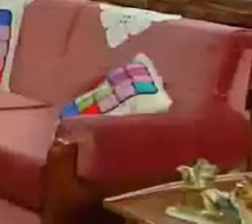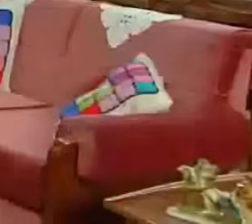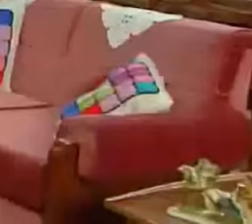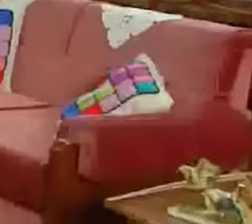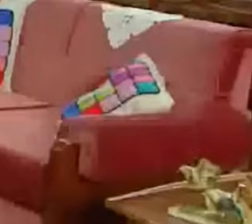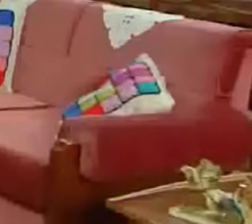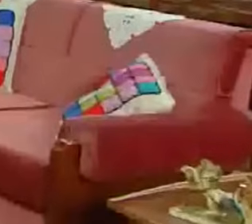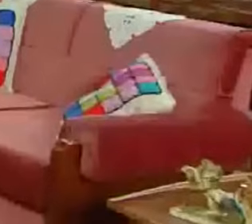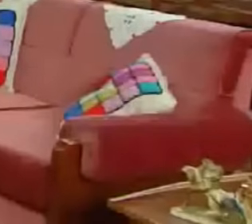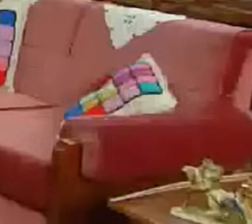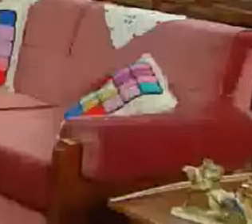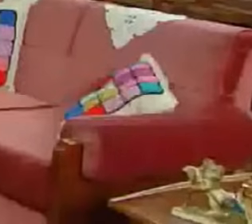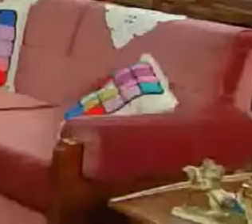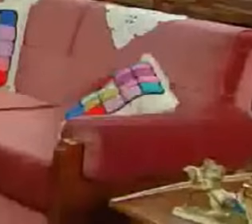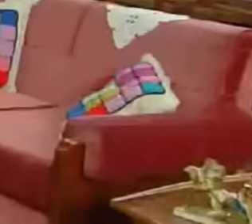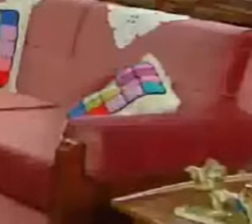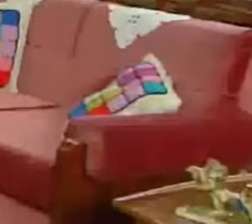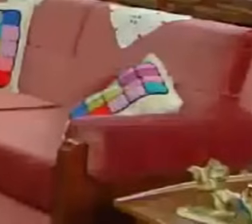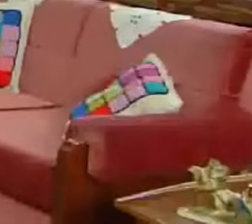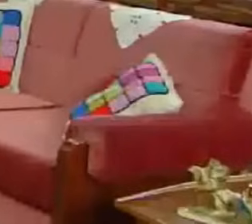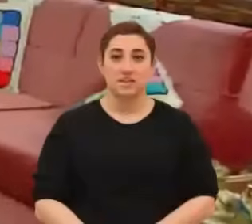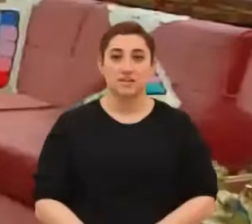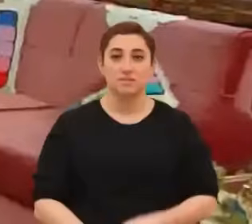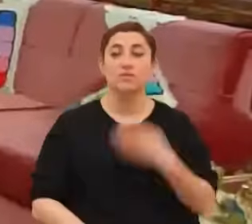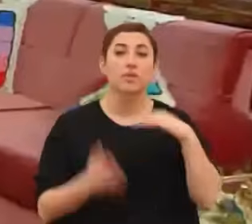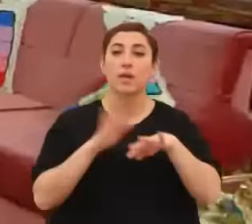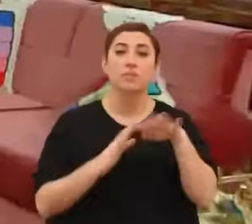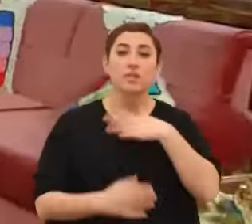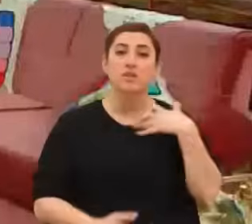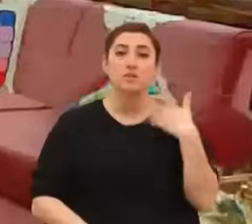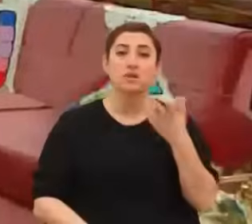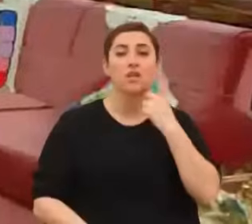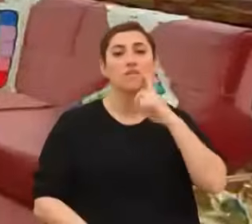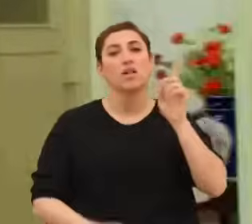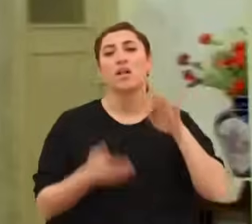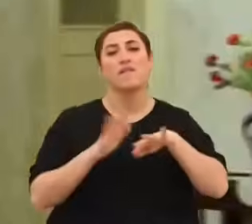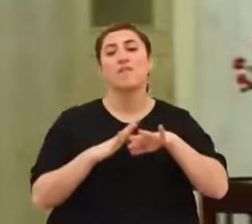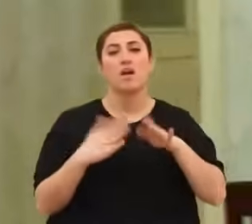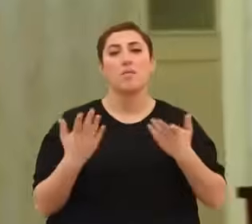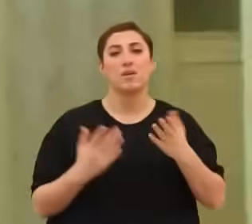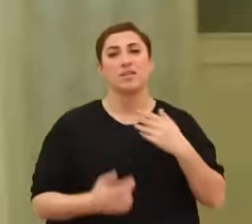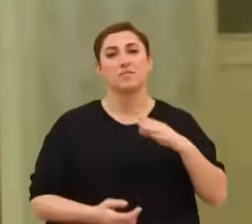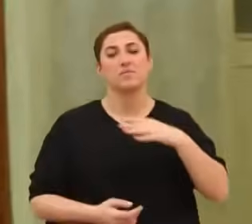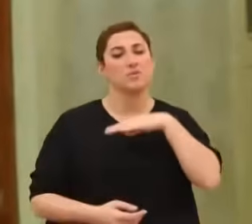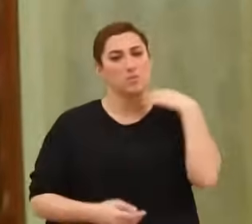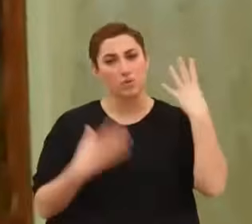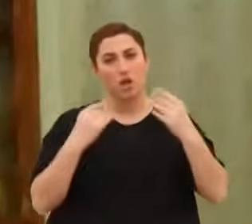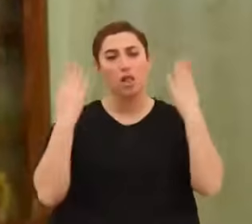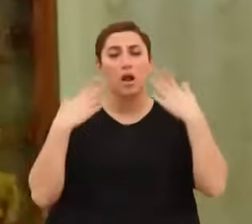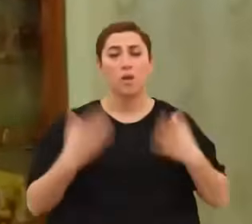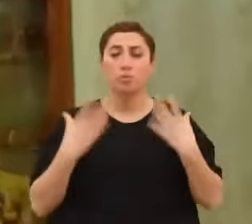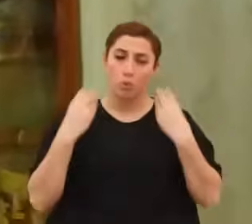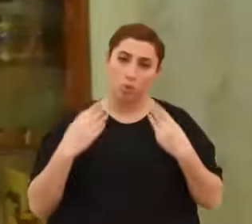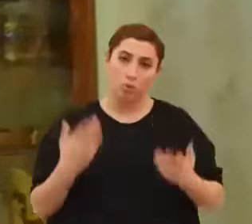Üçlü eve gelmiş. Nazlı masada ders çalışıyor. Ne yaptınız anne? Ay vallahi ne yapalım? Geçtik kurbanımızı Allah